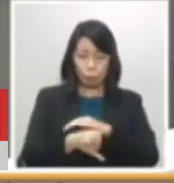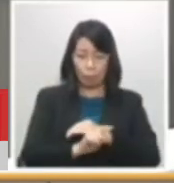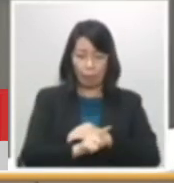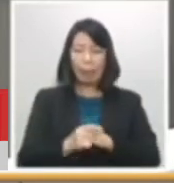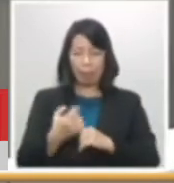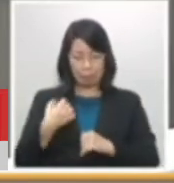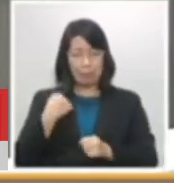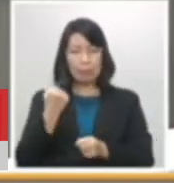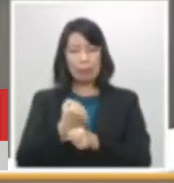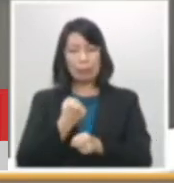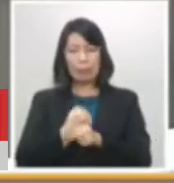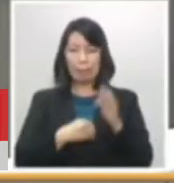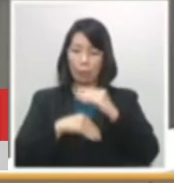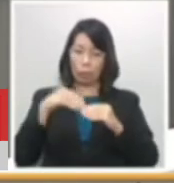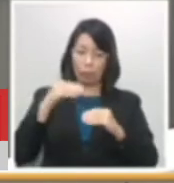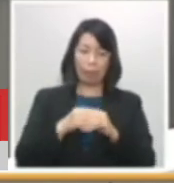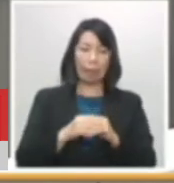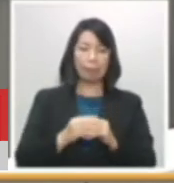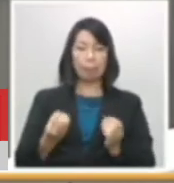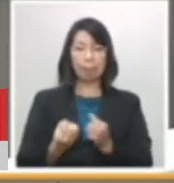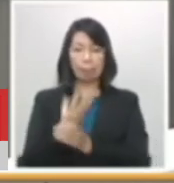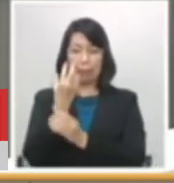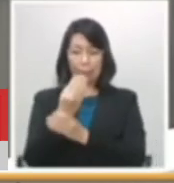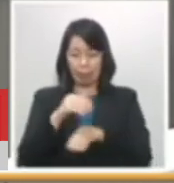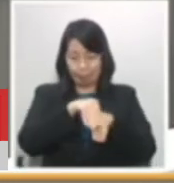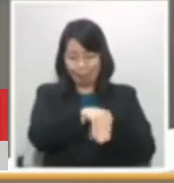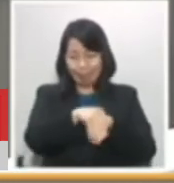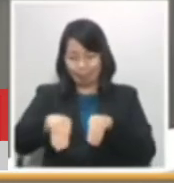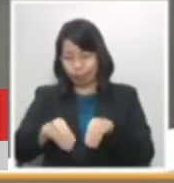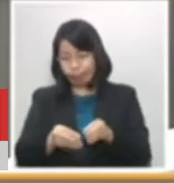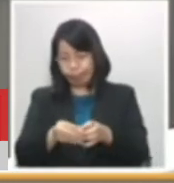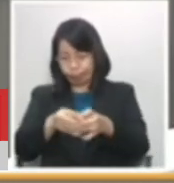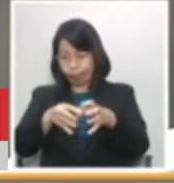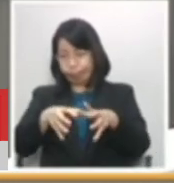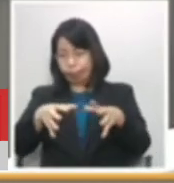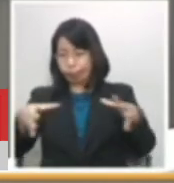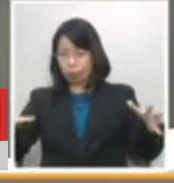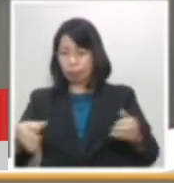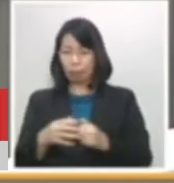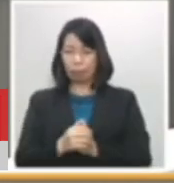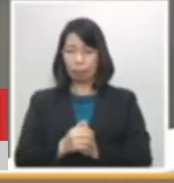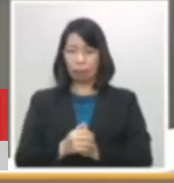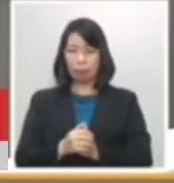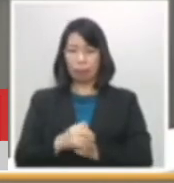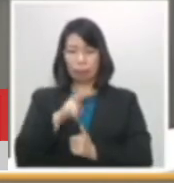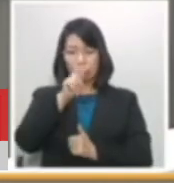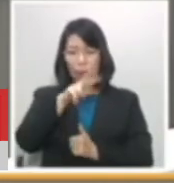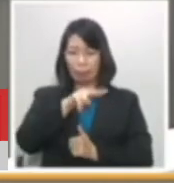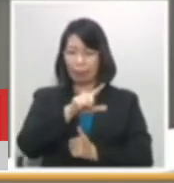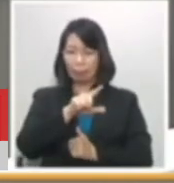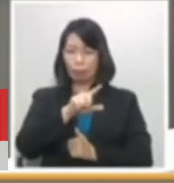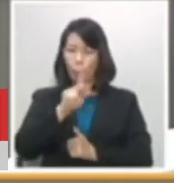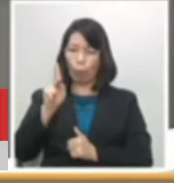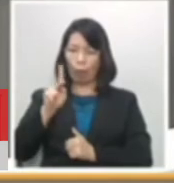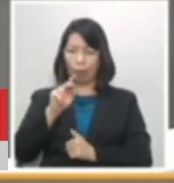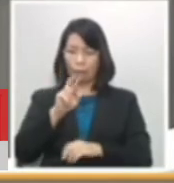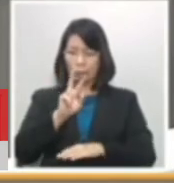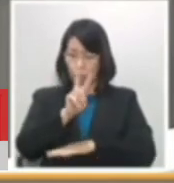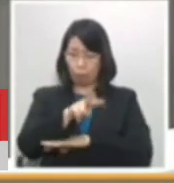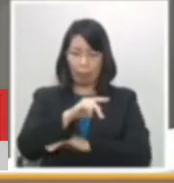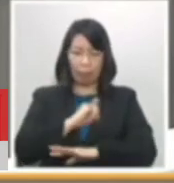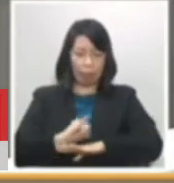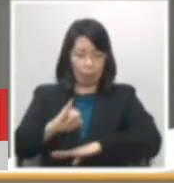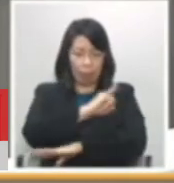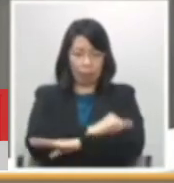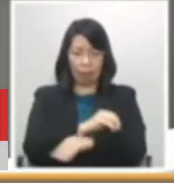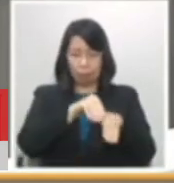ท่านซื้อมาปลูกป่าจำนวนมหาศาลตัวนี้ 2,000 กว่าไร่เป็นป่าหมดแล้วครับเป็นป่าธรรมชาติหมดท่